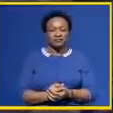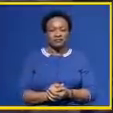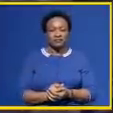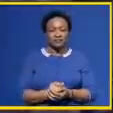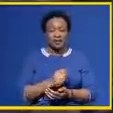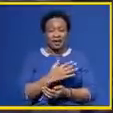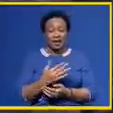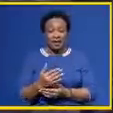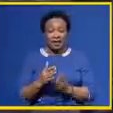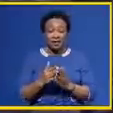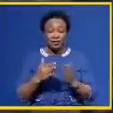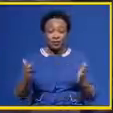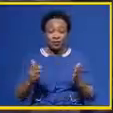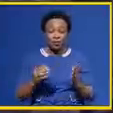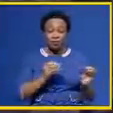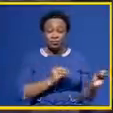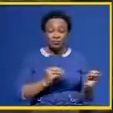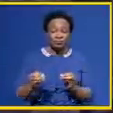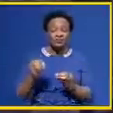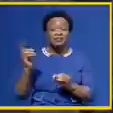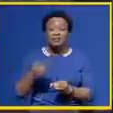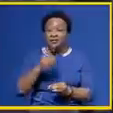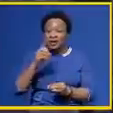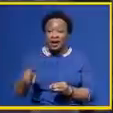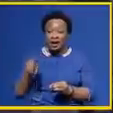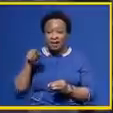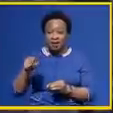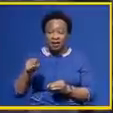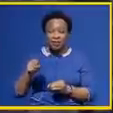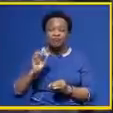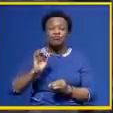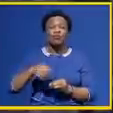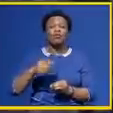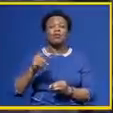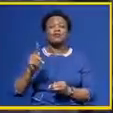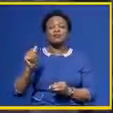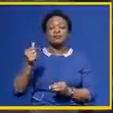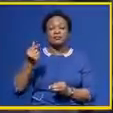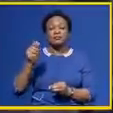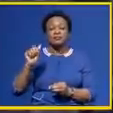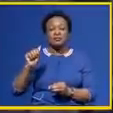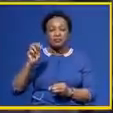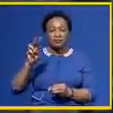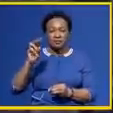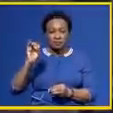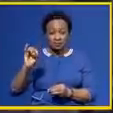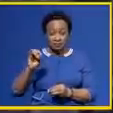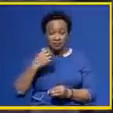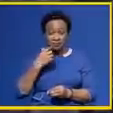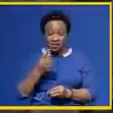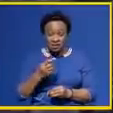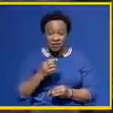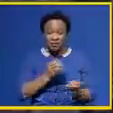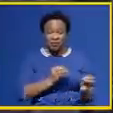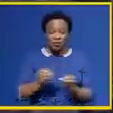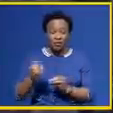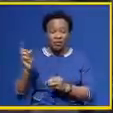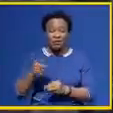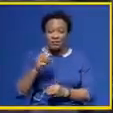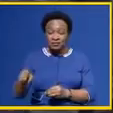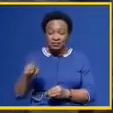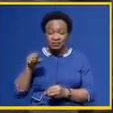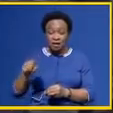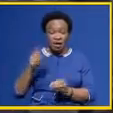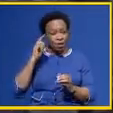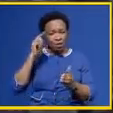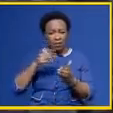Tuna idadi kubwa ya wahamiaji haramu Katavi. Ninaposema wahamiaji haramu, marake ni